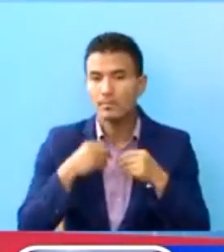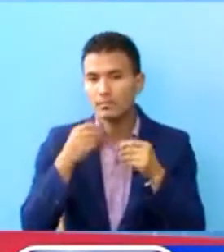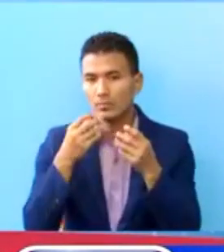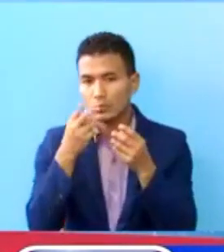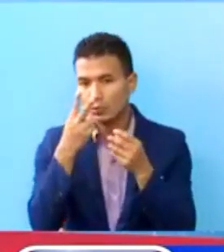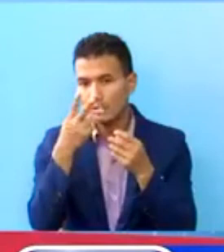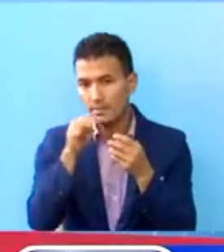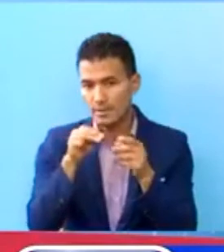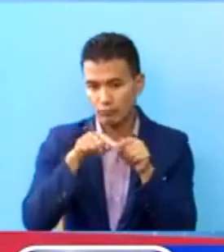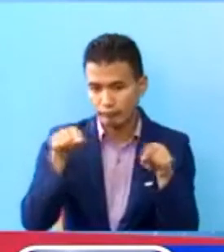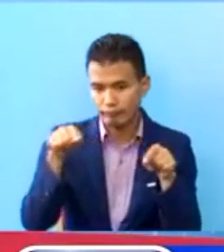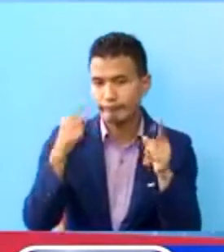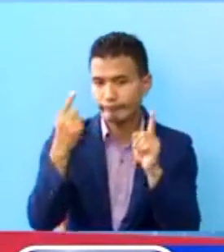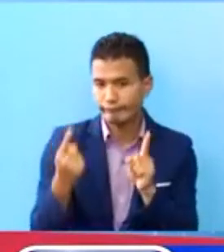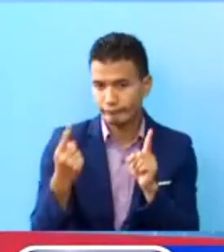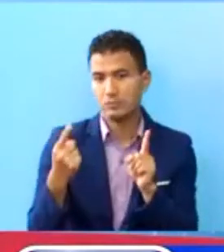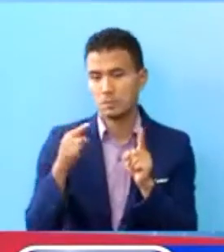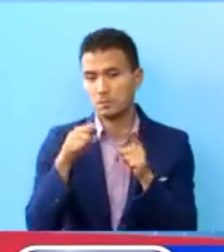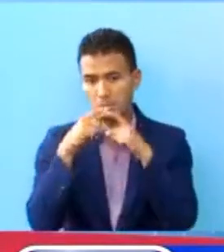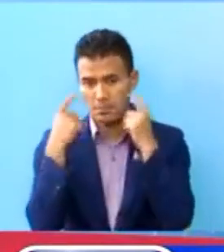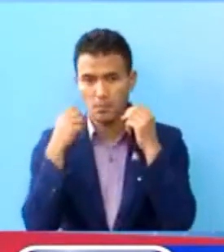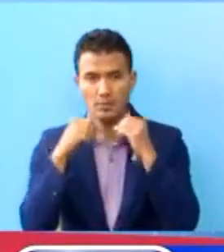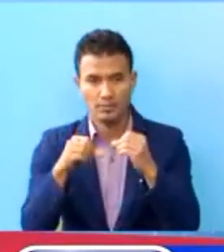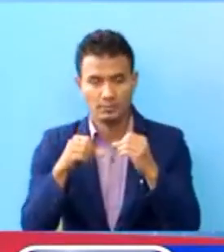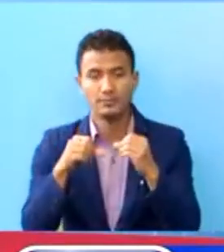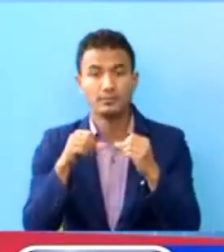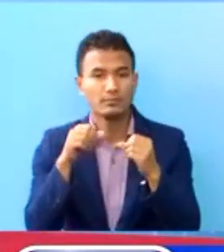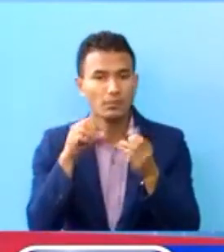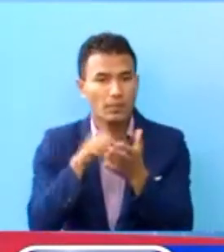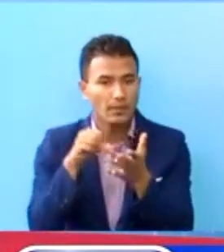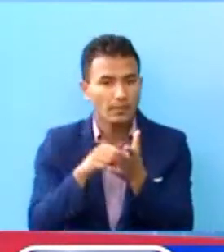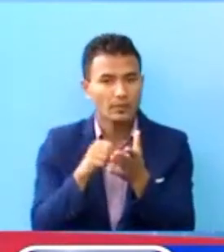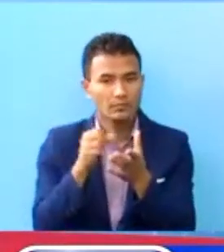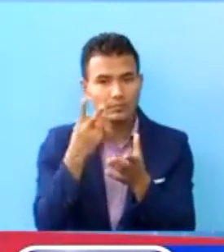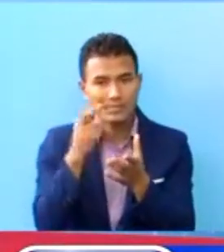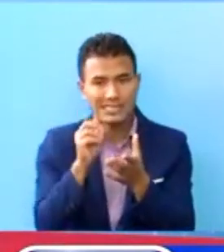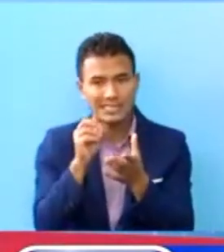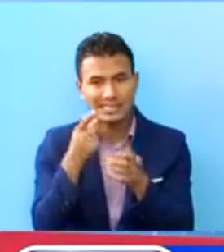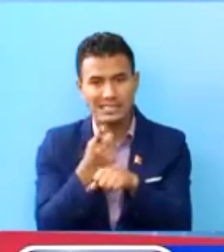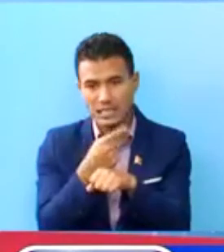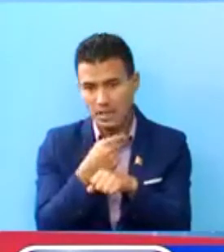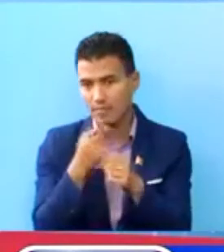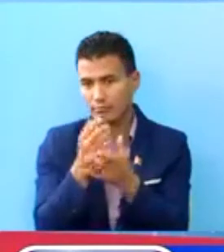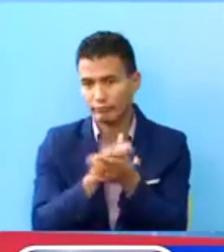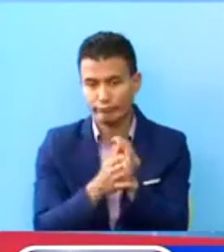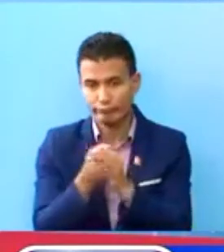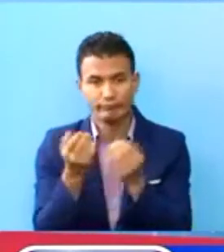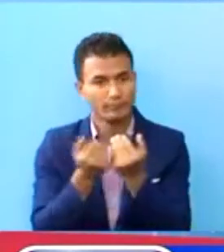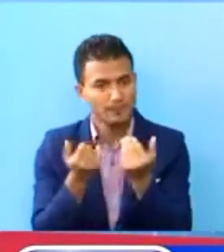न्यूनतम 2 मिटरको दूरी कायम गर्ने र मास्क प्रयोग गर्ने र पटक पटक कम्तीमा 20 सेकेन्डसम्म हात धुने